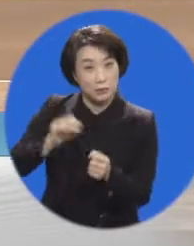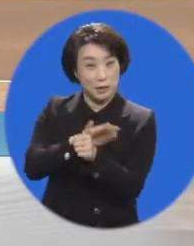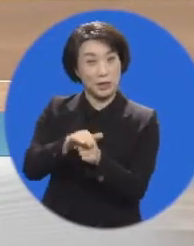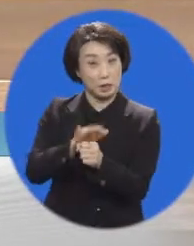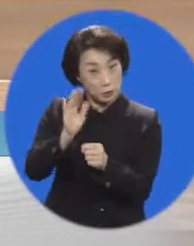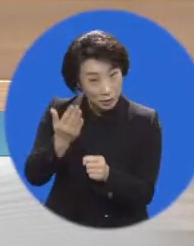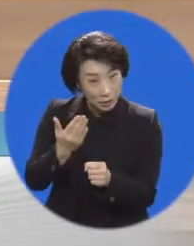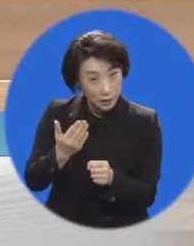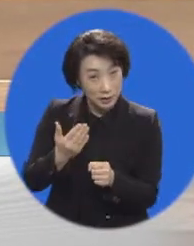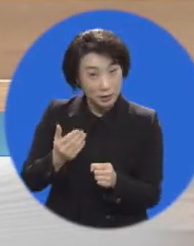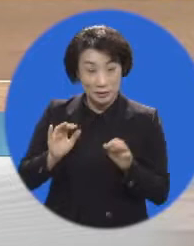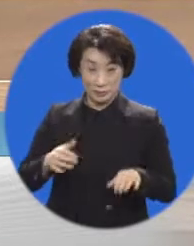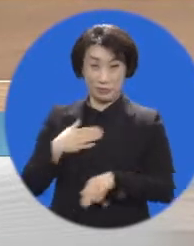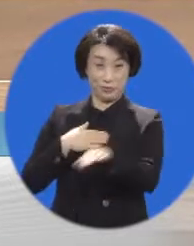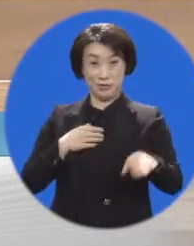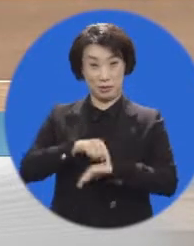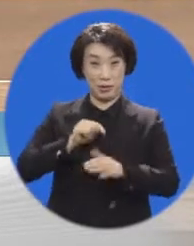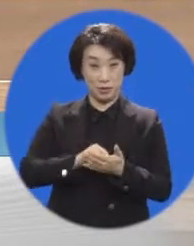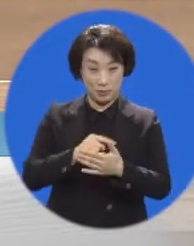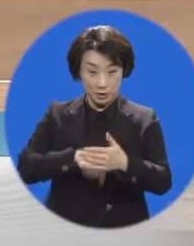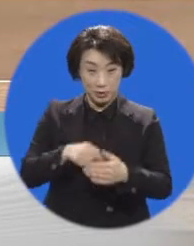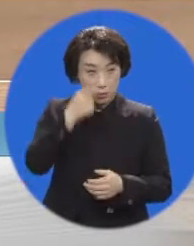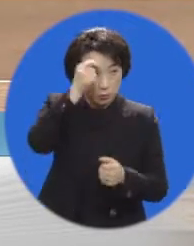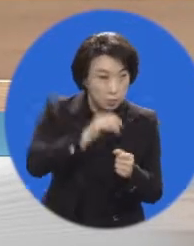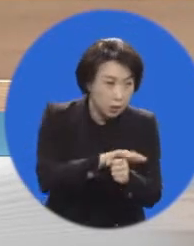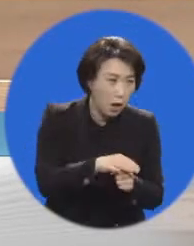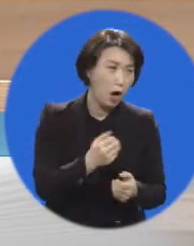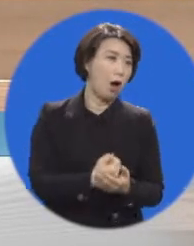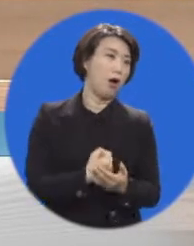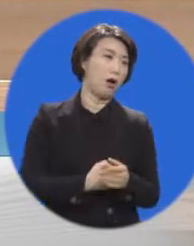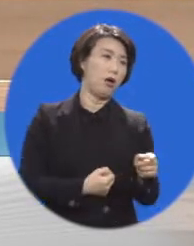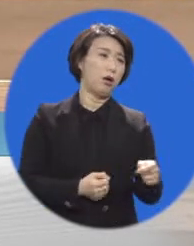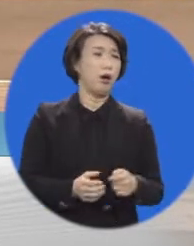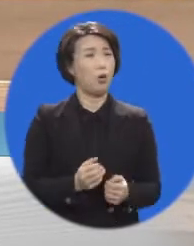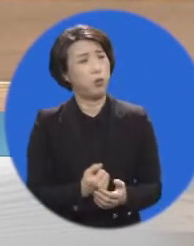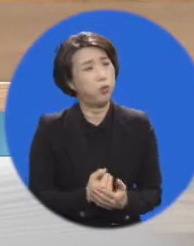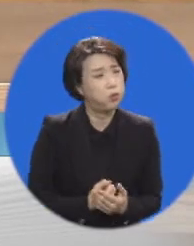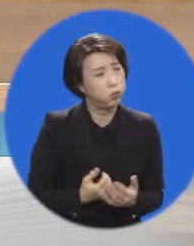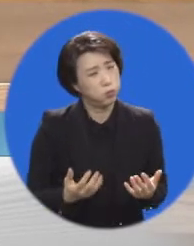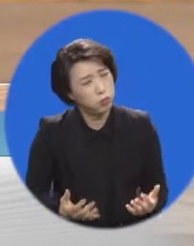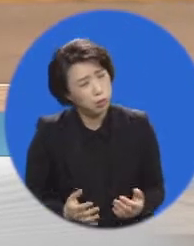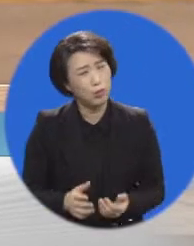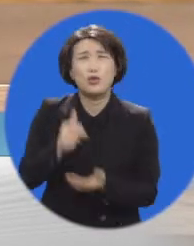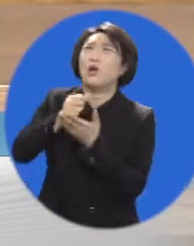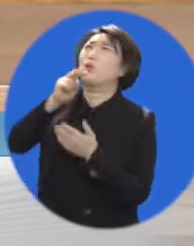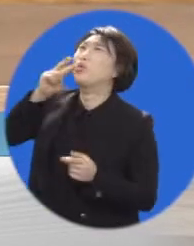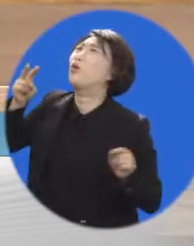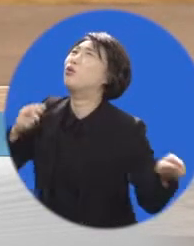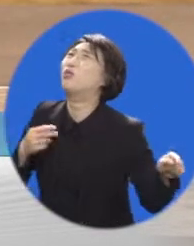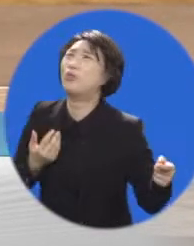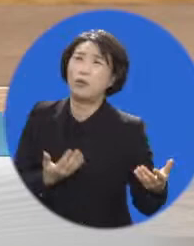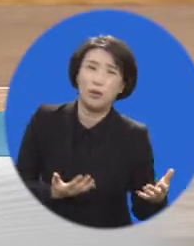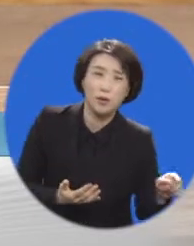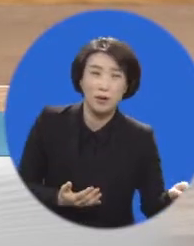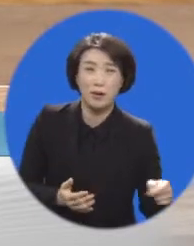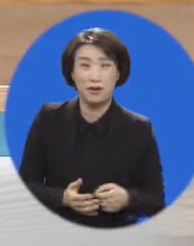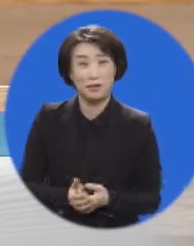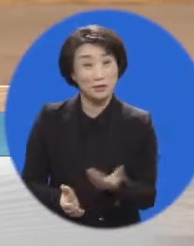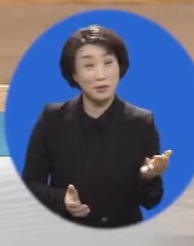불쌍하다, 딱하다, 안 됐다, 주여 어떡합니까?